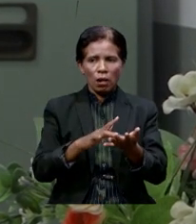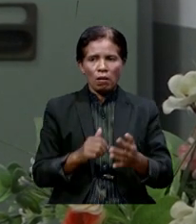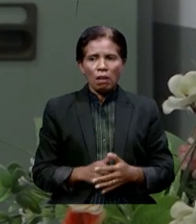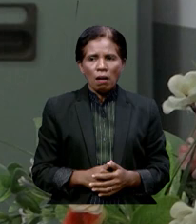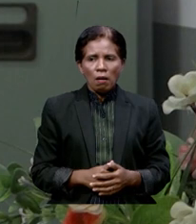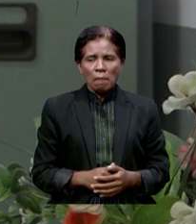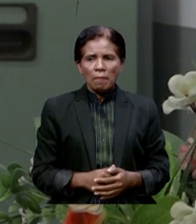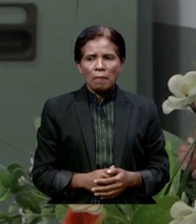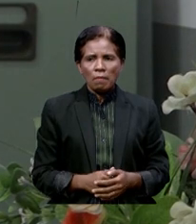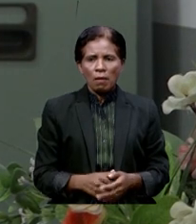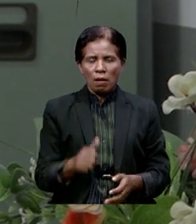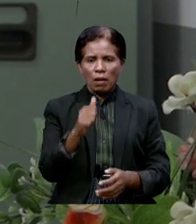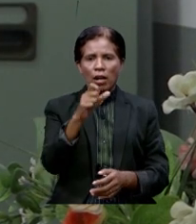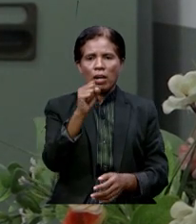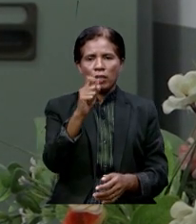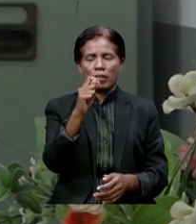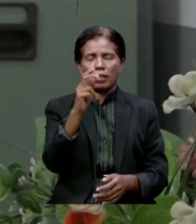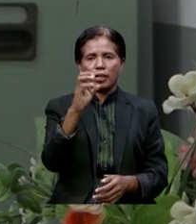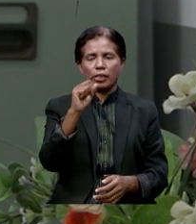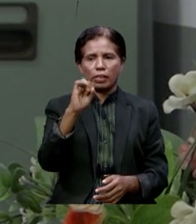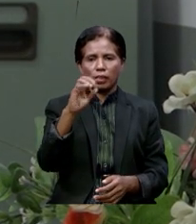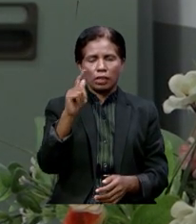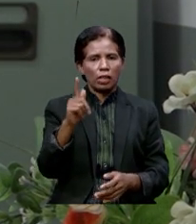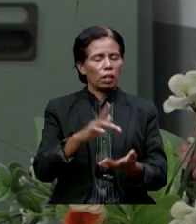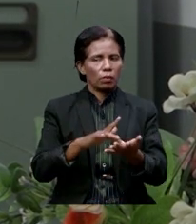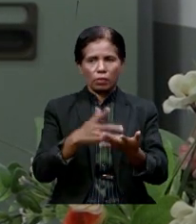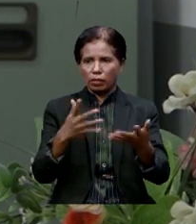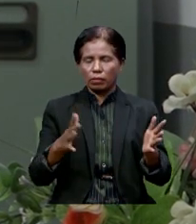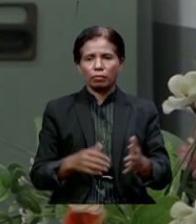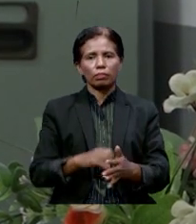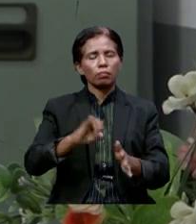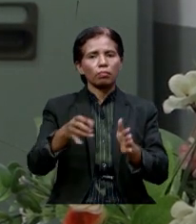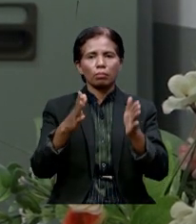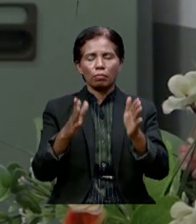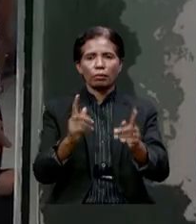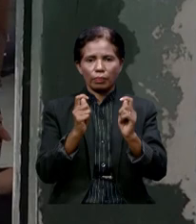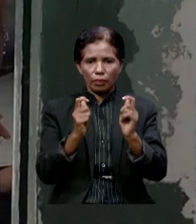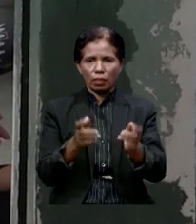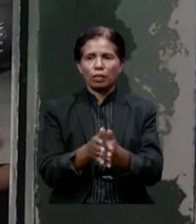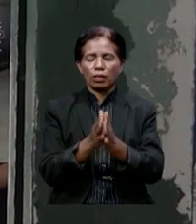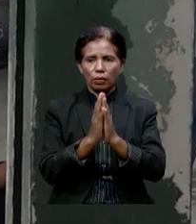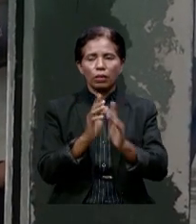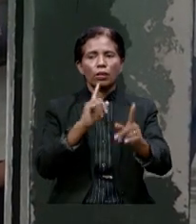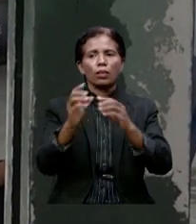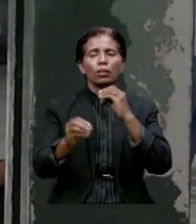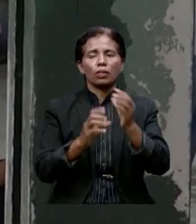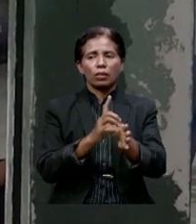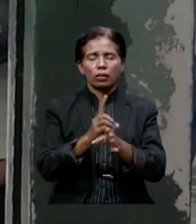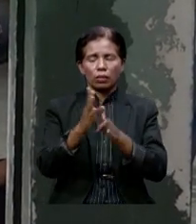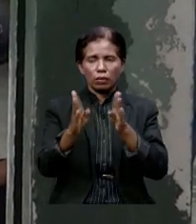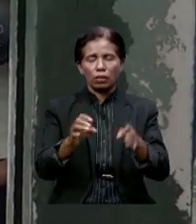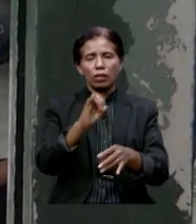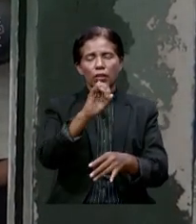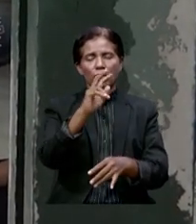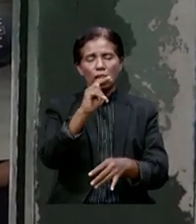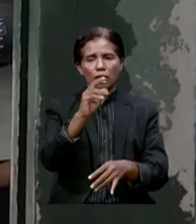bastomak antasida mas agora stock out Bang Hira jornalista sira tenta atu husu klarifikasaun ba Diretur Instituto